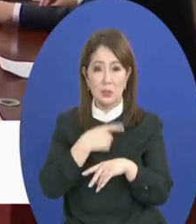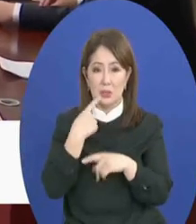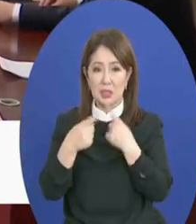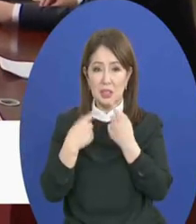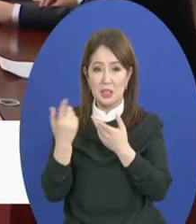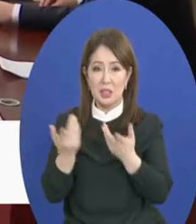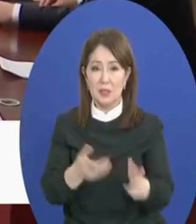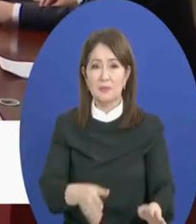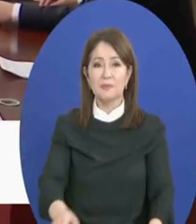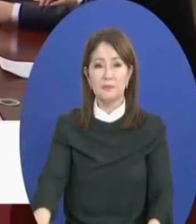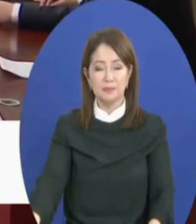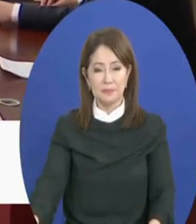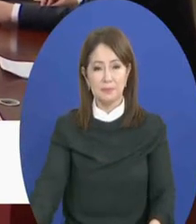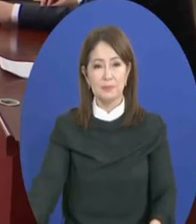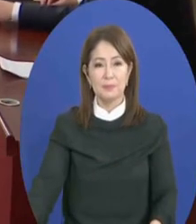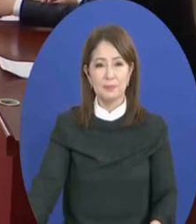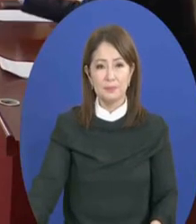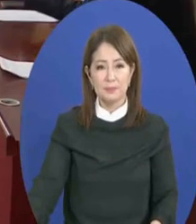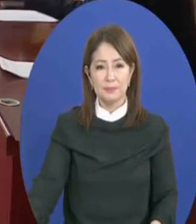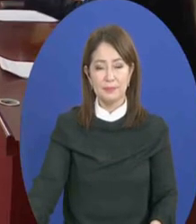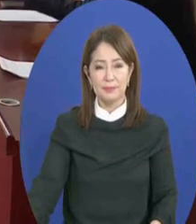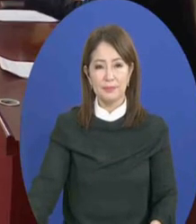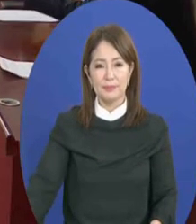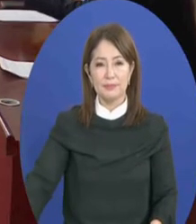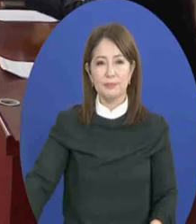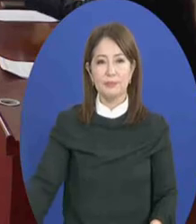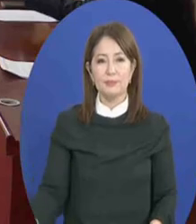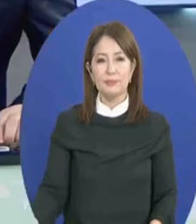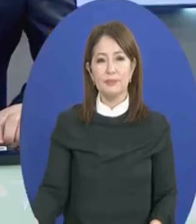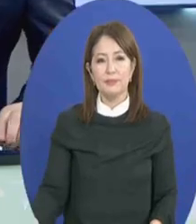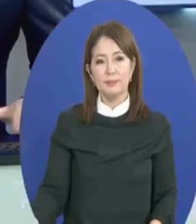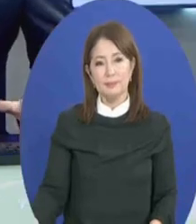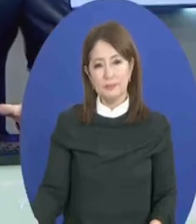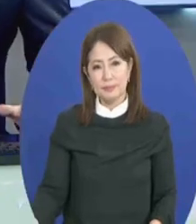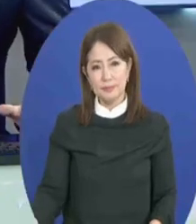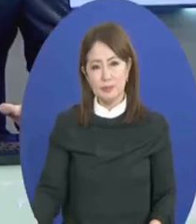Өнөөдөр